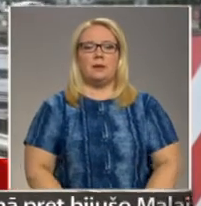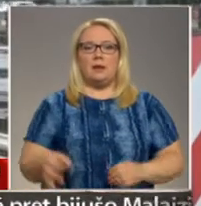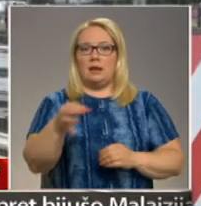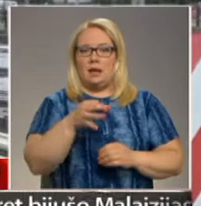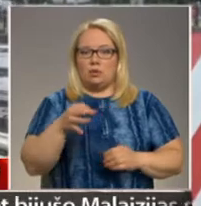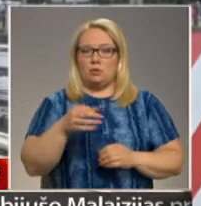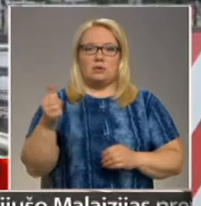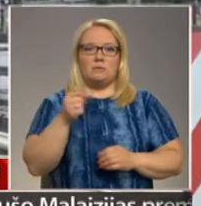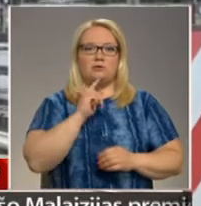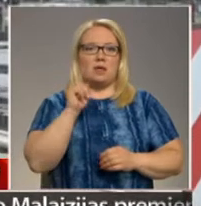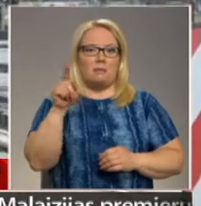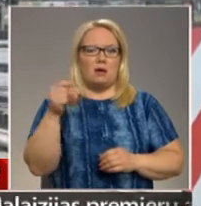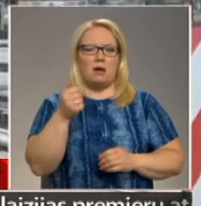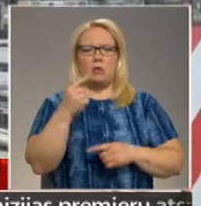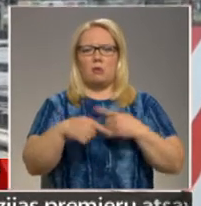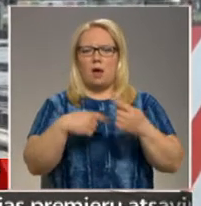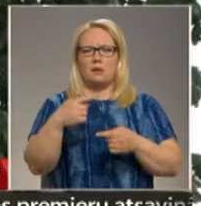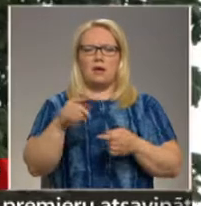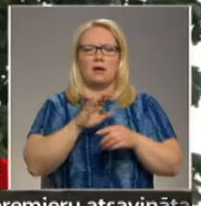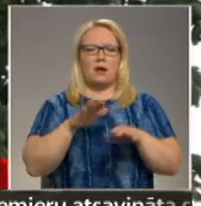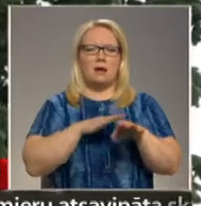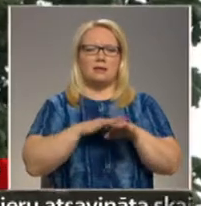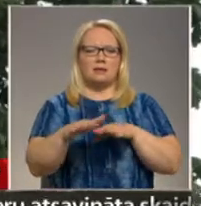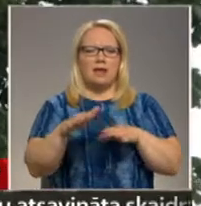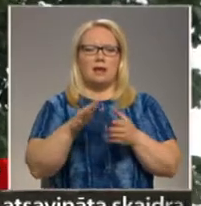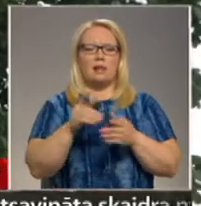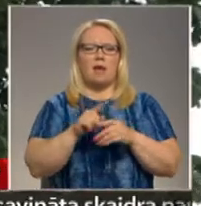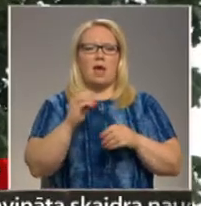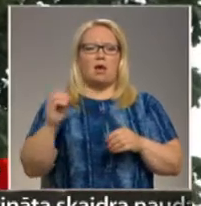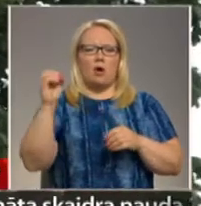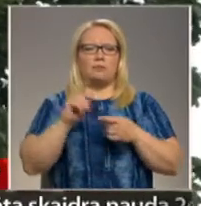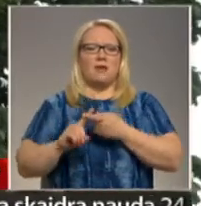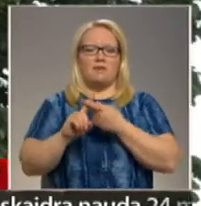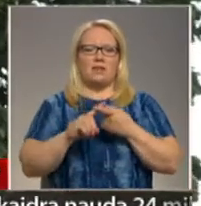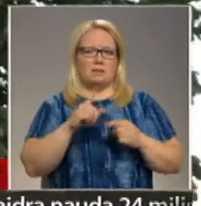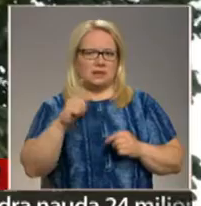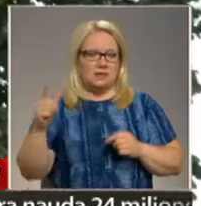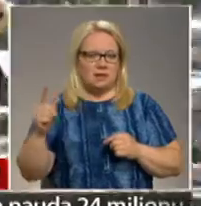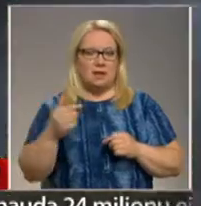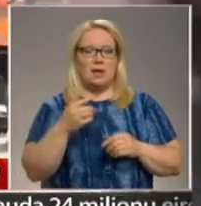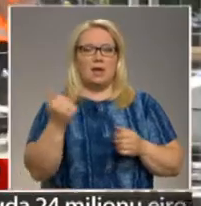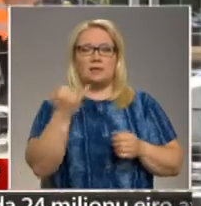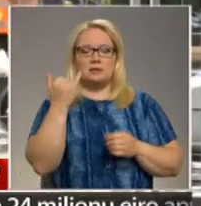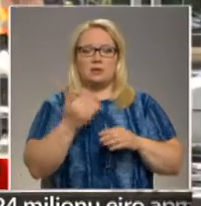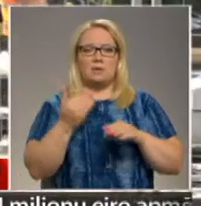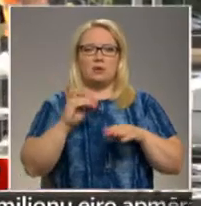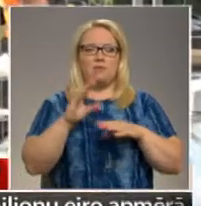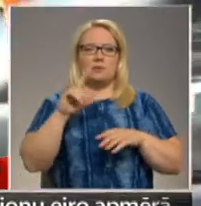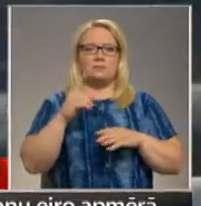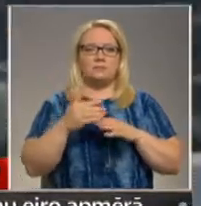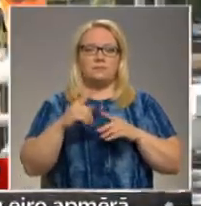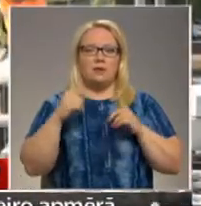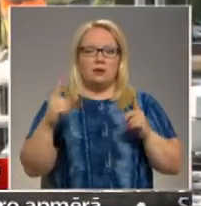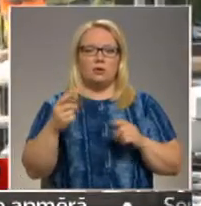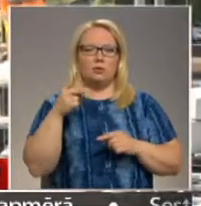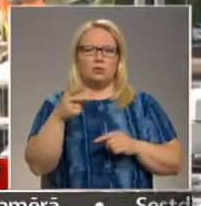Reģionos un jo īpaši Liepājā gadu gaitā apgūt vairāk 10 miljonu eiro Eiropas Saimnības struktūra fonda līdzekļi. Interesanti, ka iepriekšējā fonda periodā no